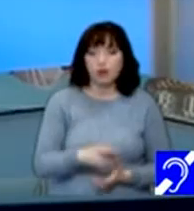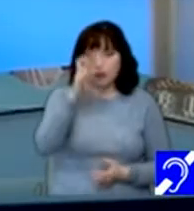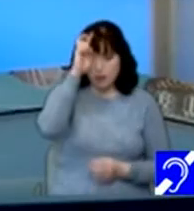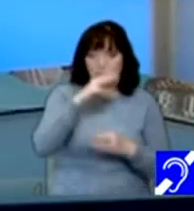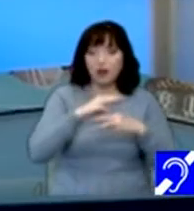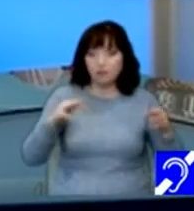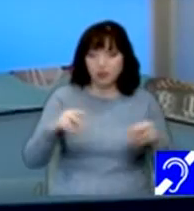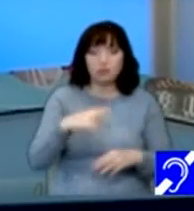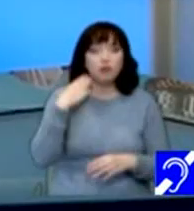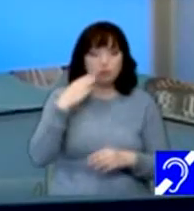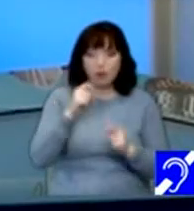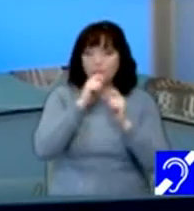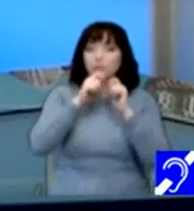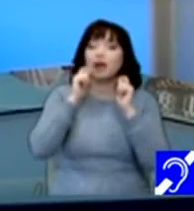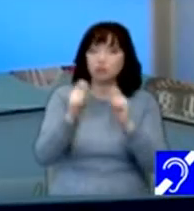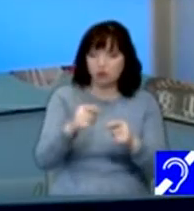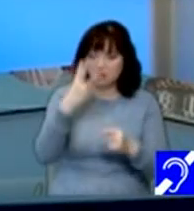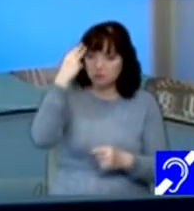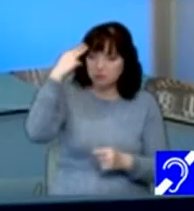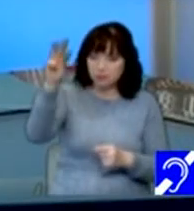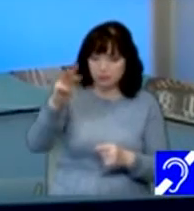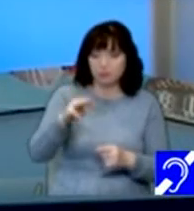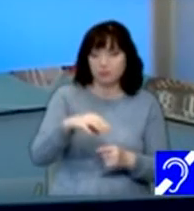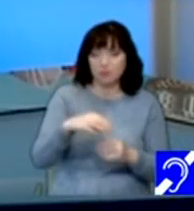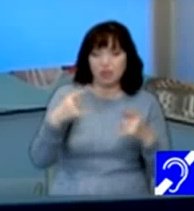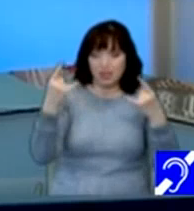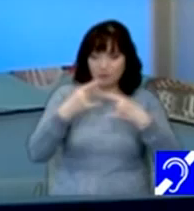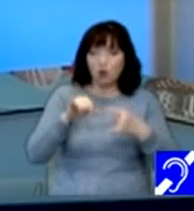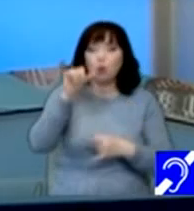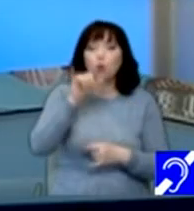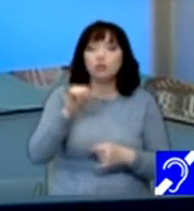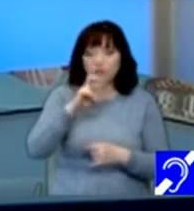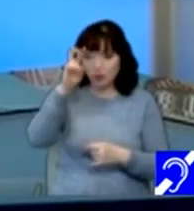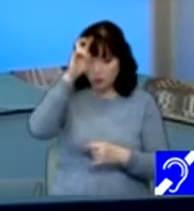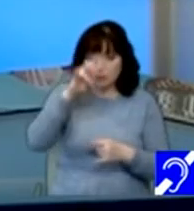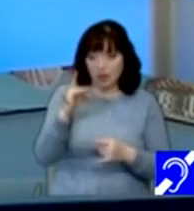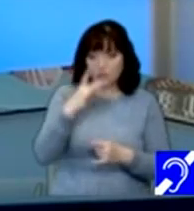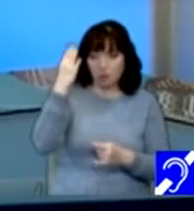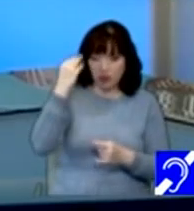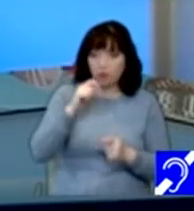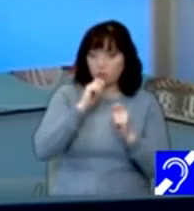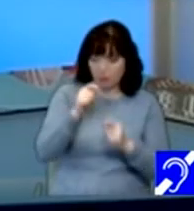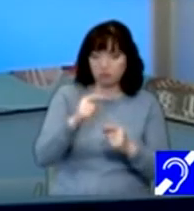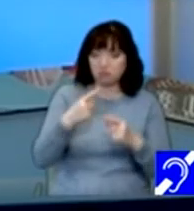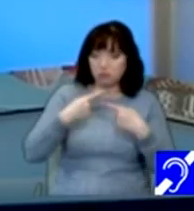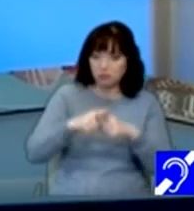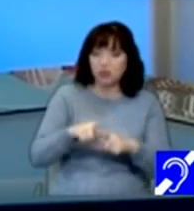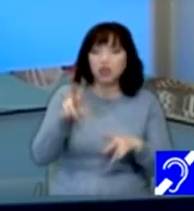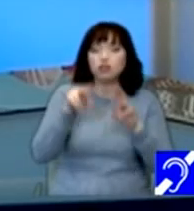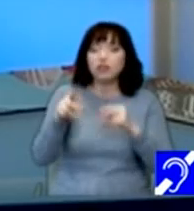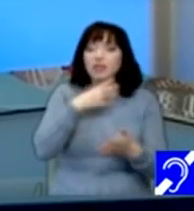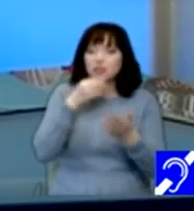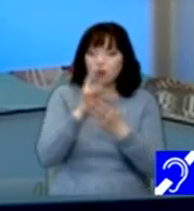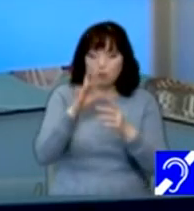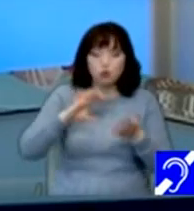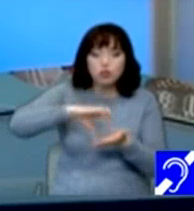Guvernul României a donat echipament modern postului TV de la Universitatea de Stat din Republica Moldova. Pentru dotarea studioului